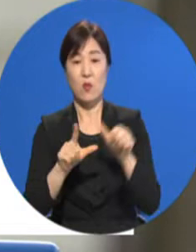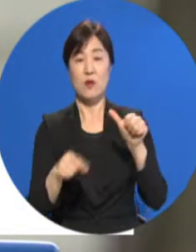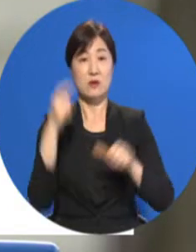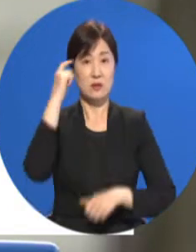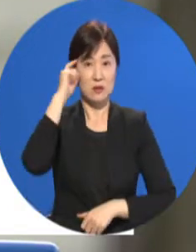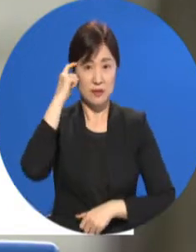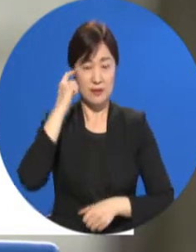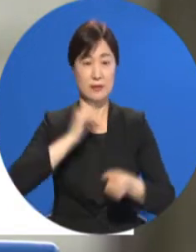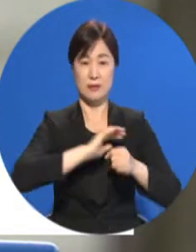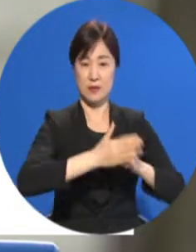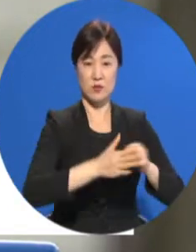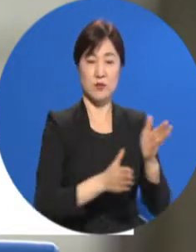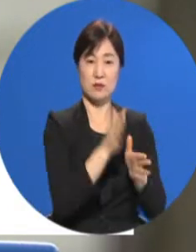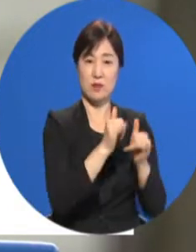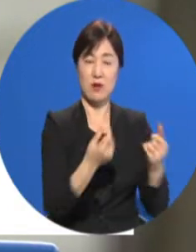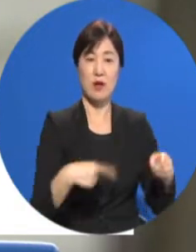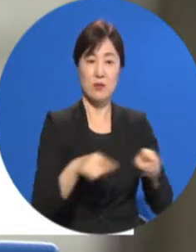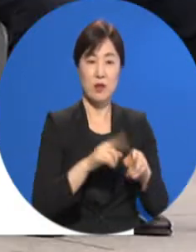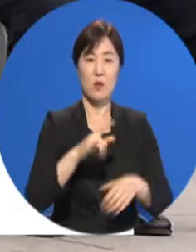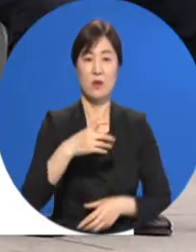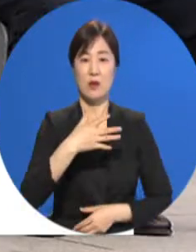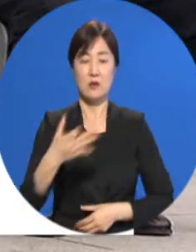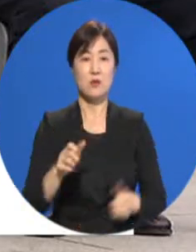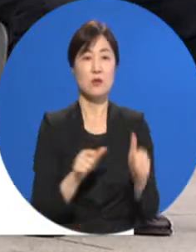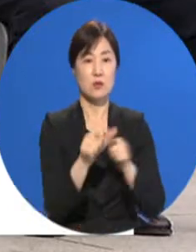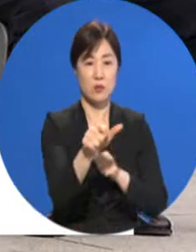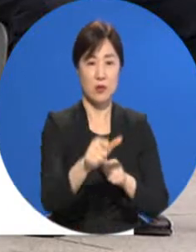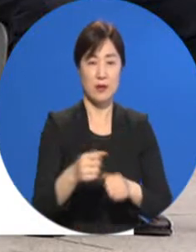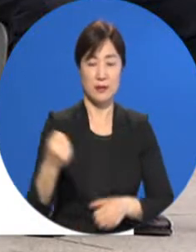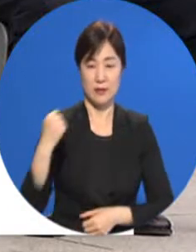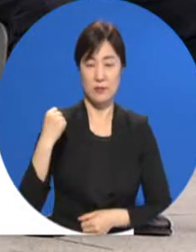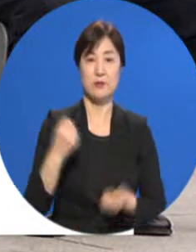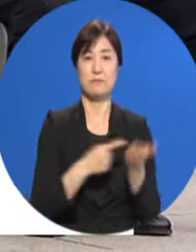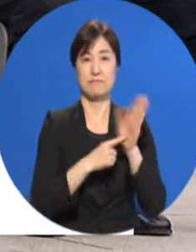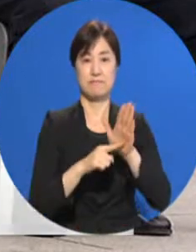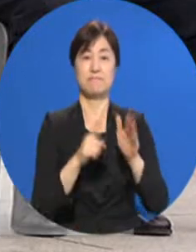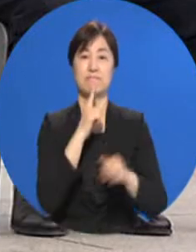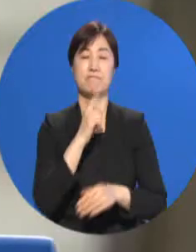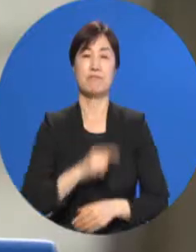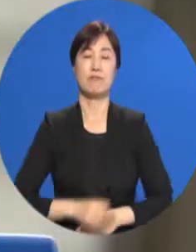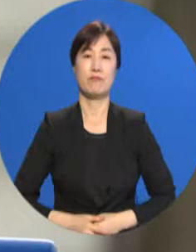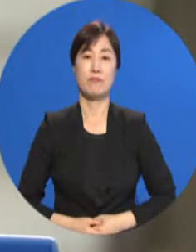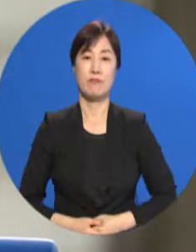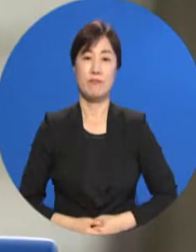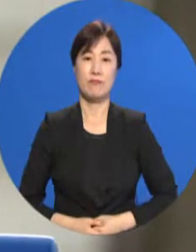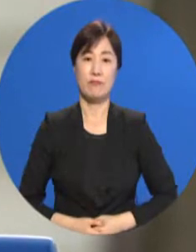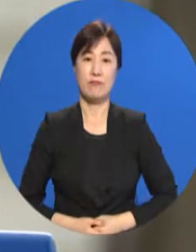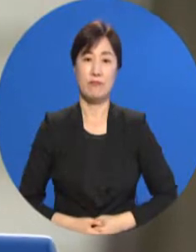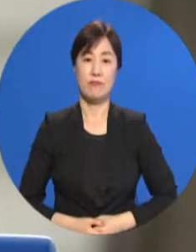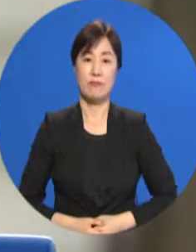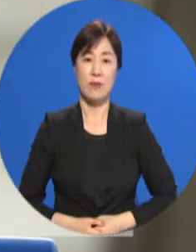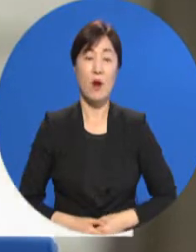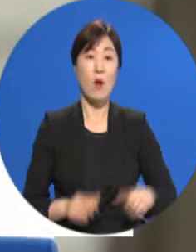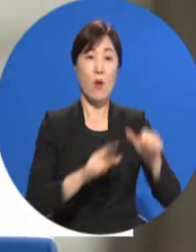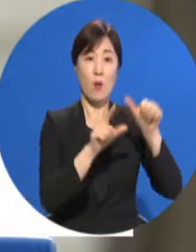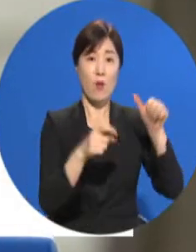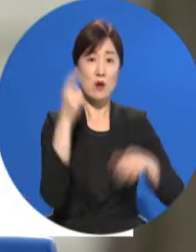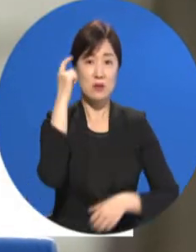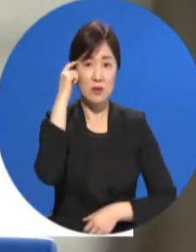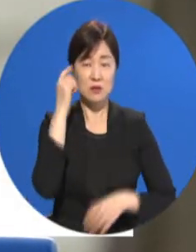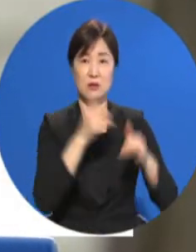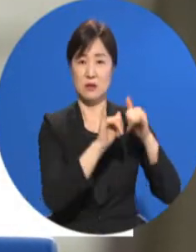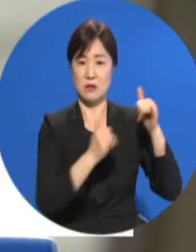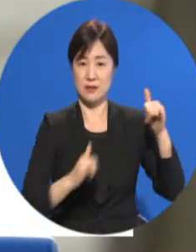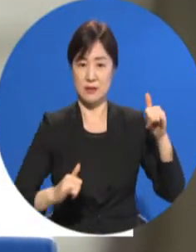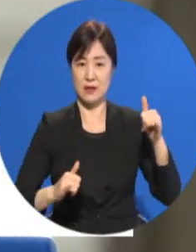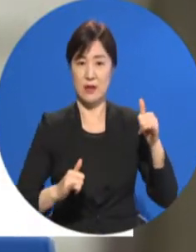대구 시민과 함께 코로나19를 극복하는 저력으로 이어졌다고 평가했습니다. 5월 정신은 역사의